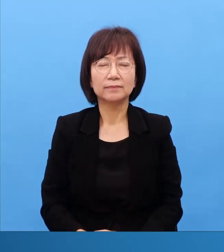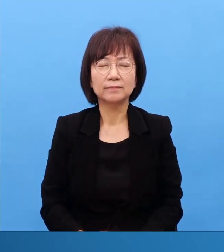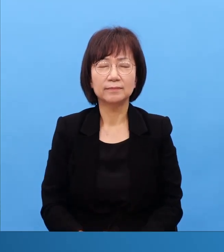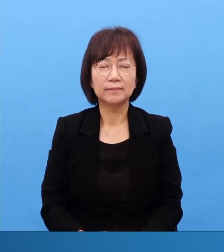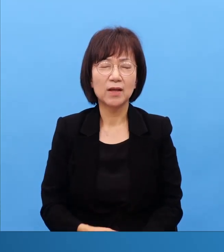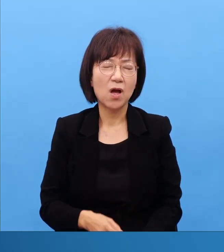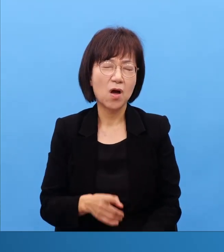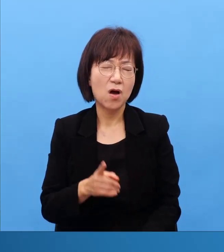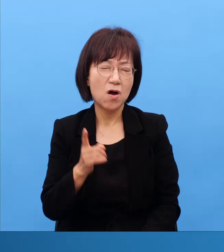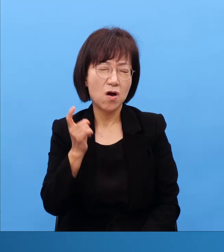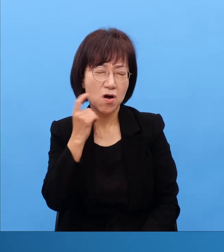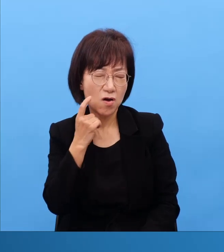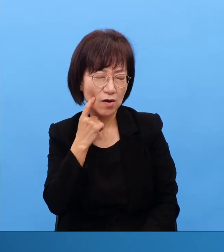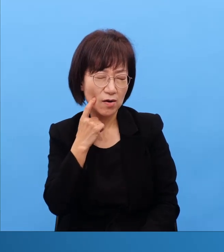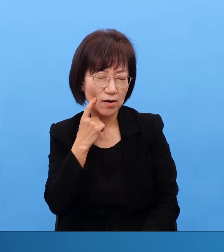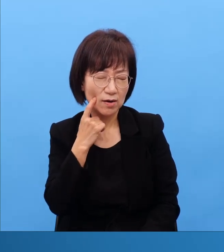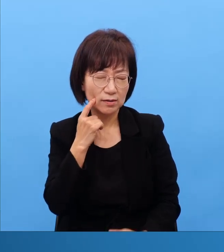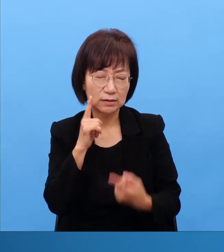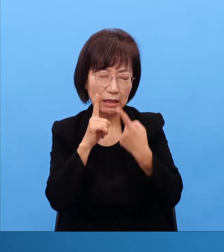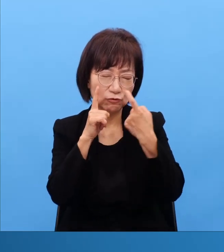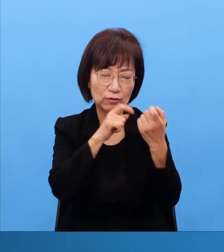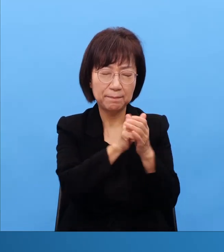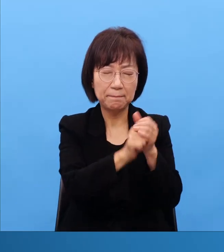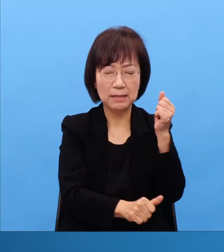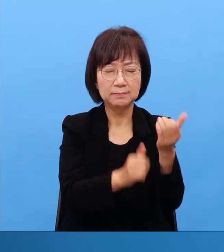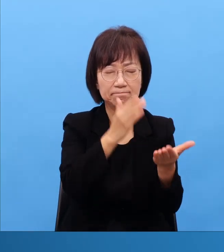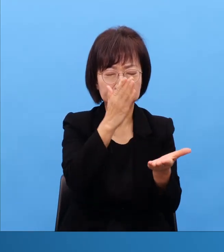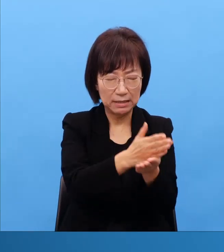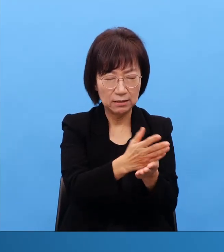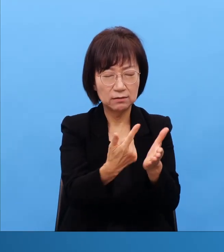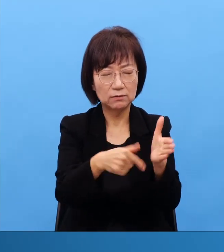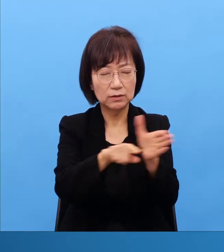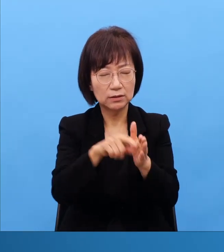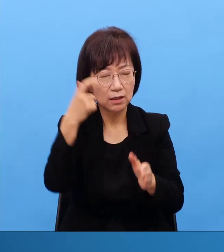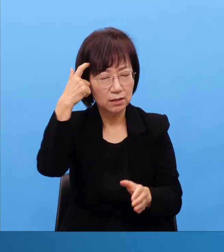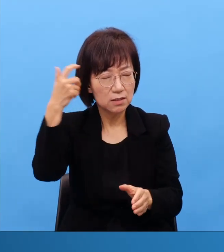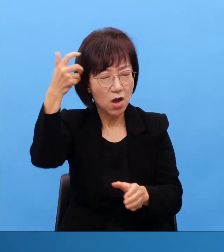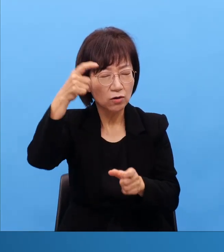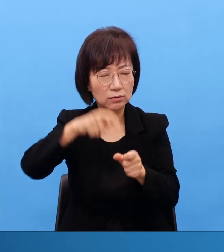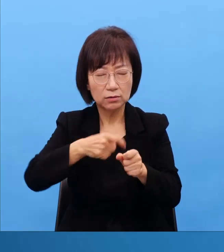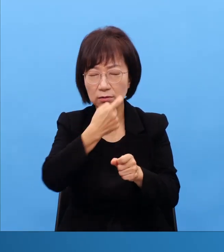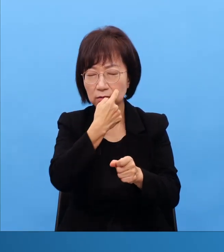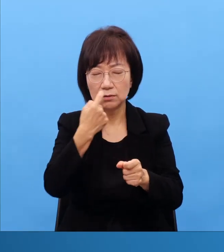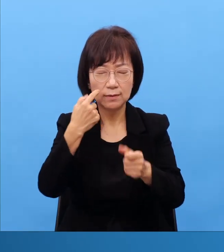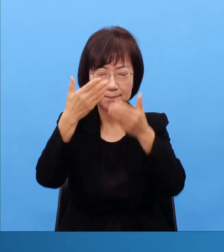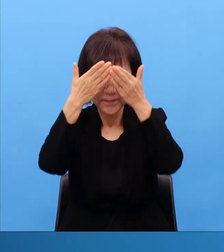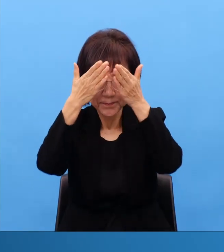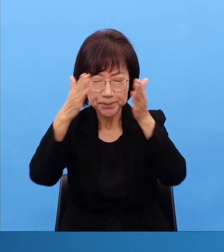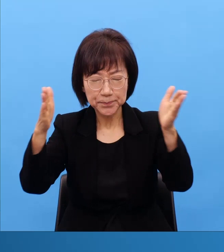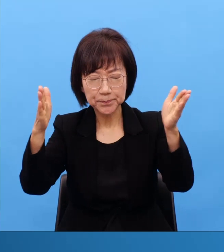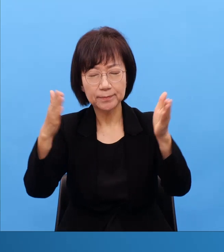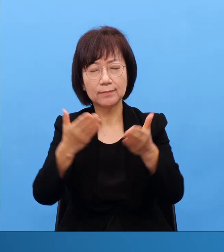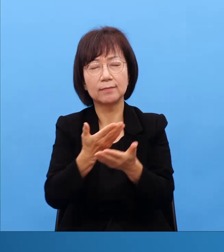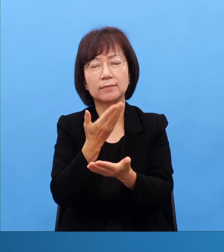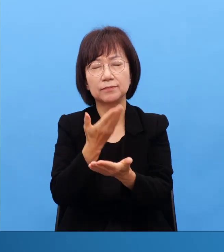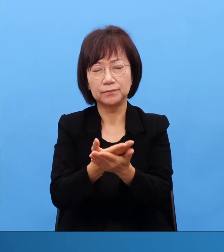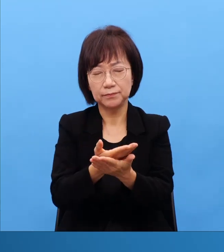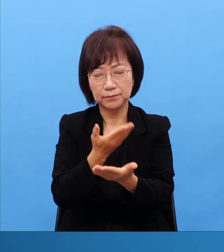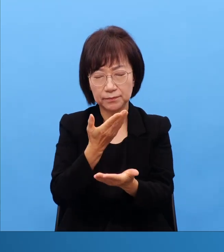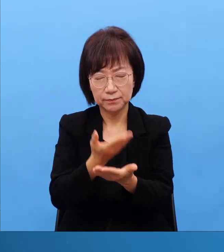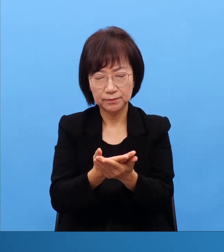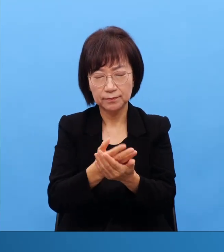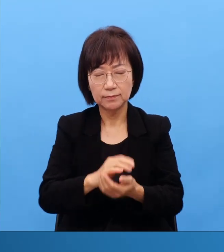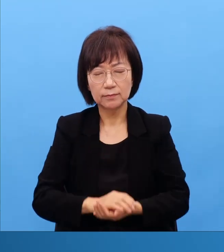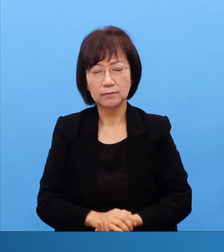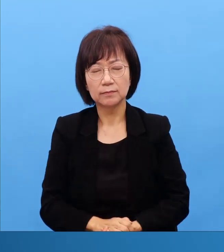거짓에 속지 않도록 우리에게 영안을 열어주옵소서. Please open our spiritual eyes so we are no longer deceived by falsehoods.